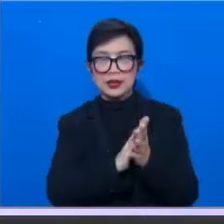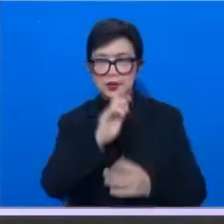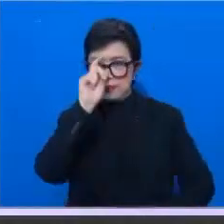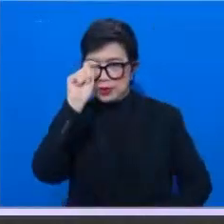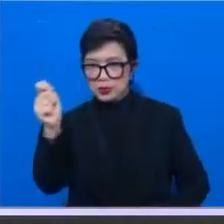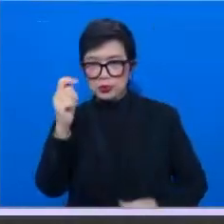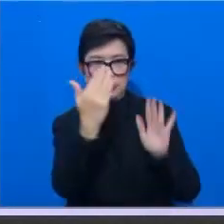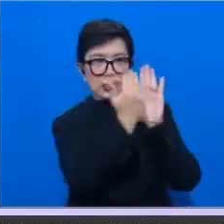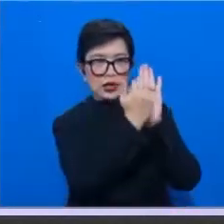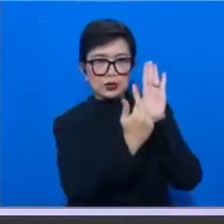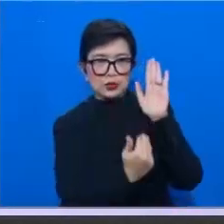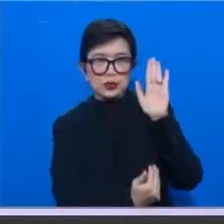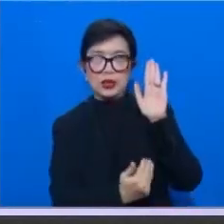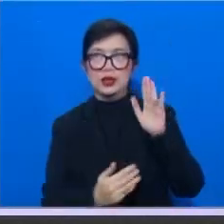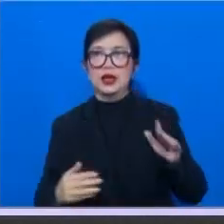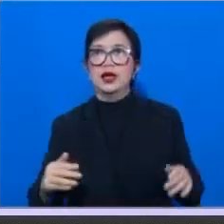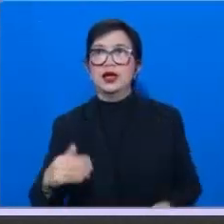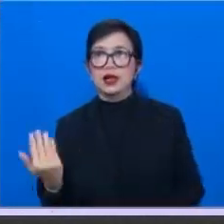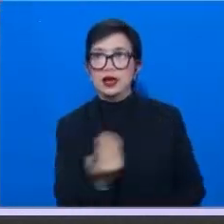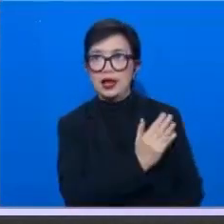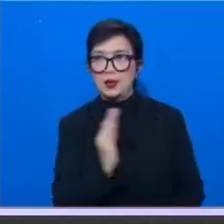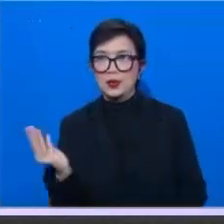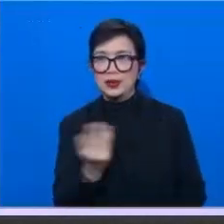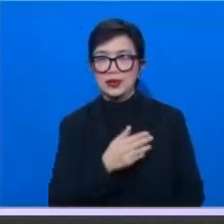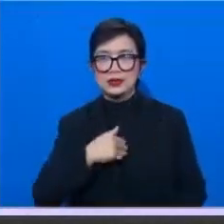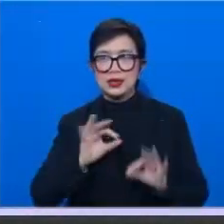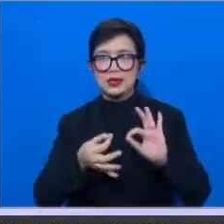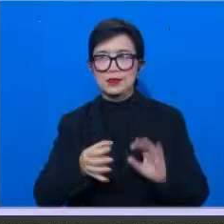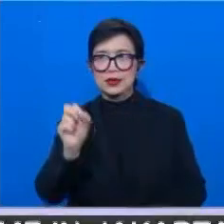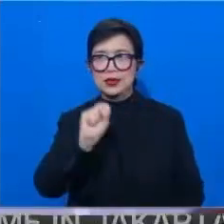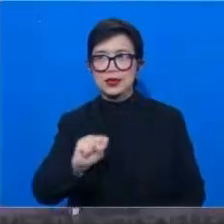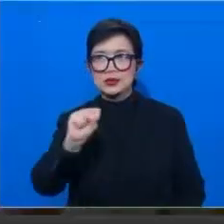lalu lintas. Saya Beni Dermawan, inilah redaksi mendalam, terpercaya.